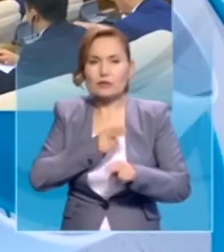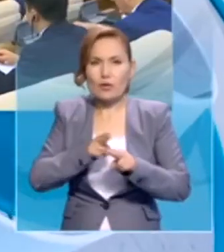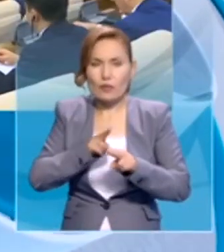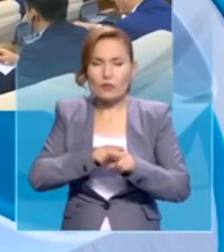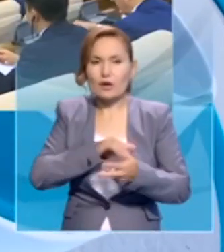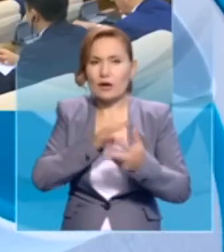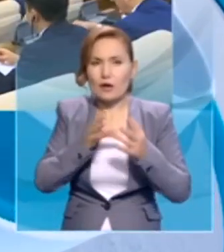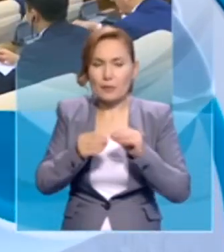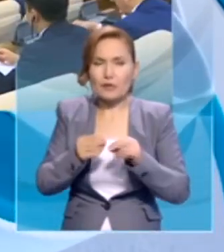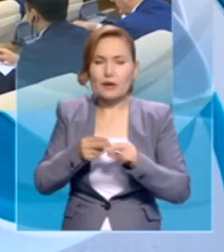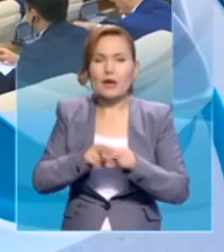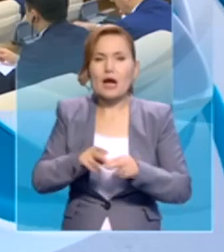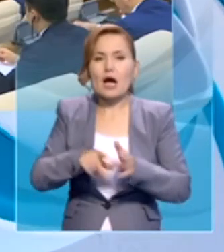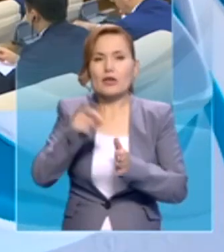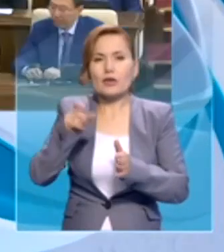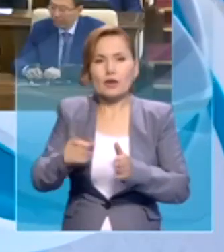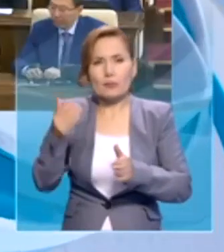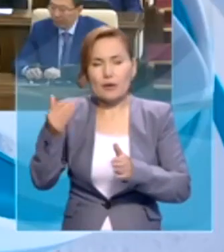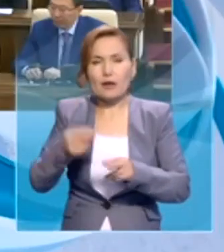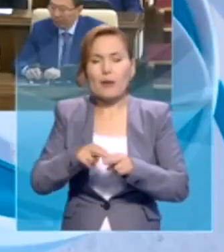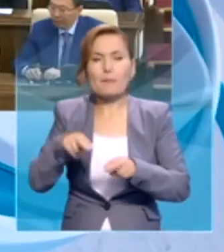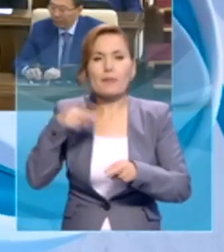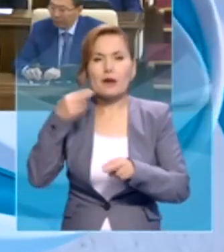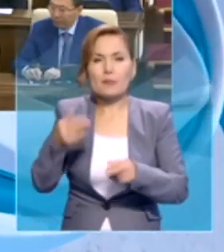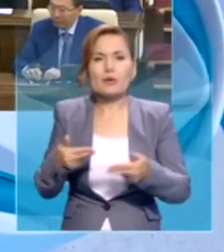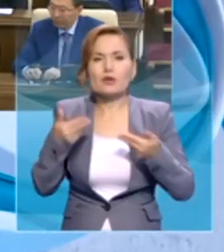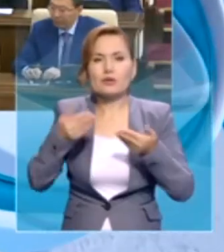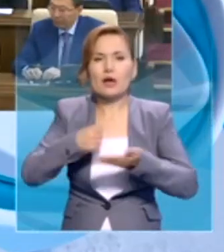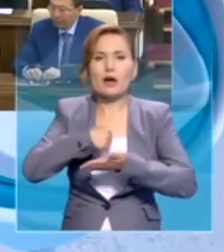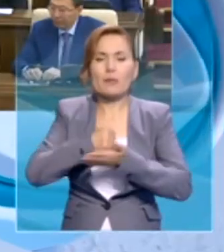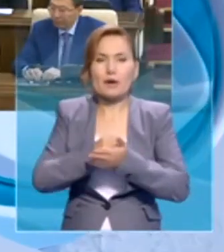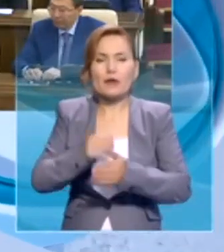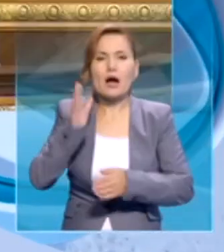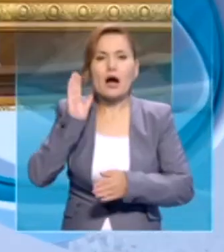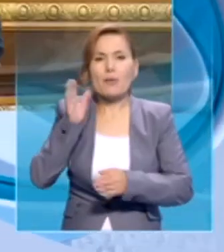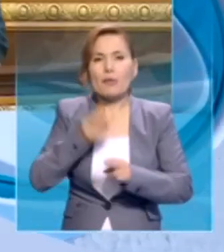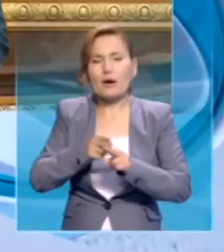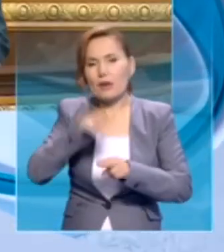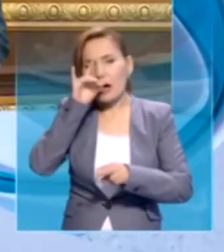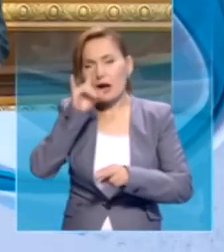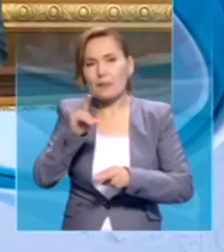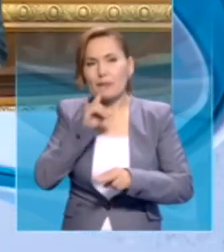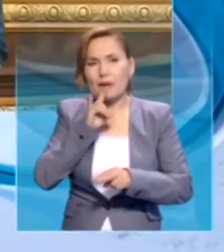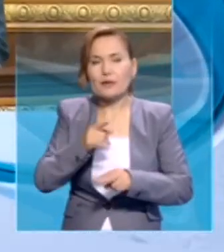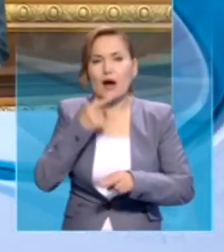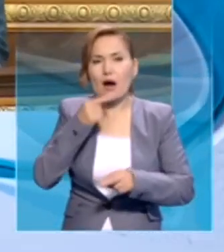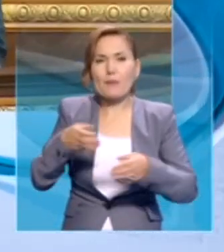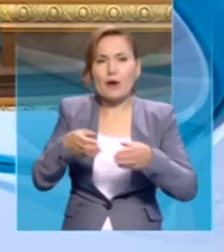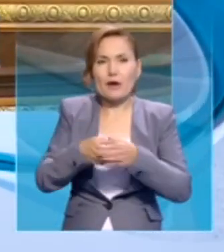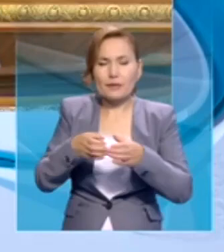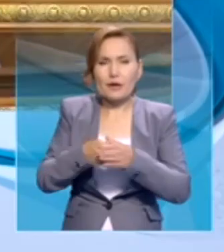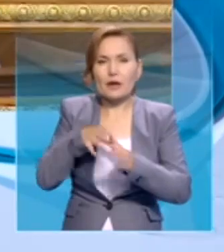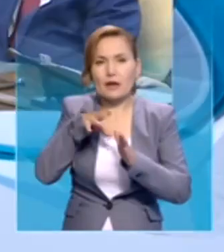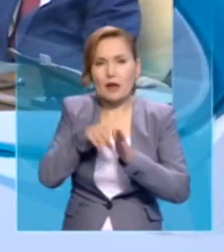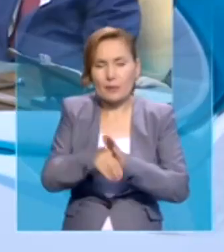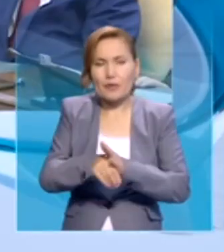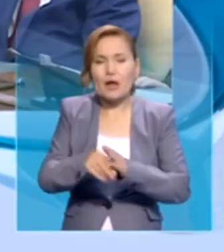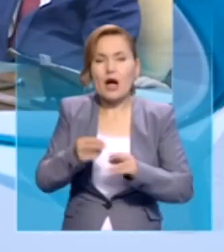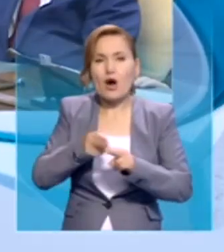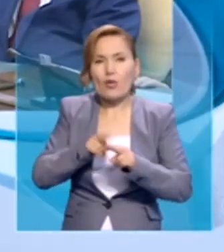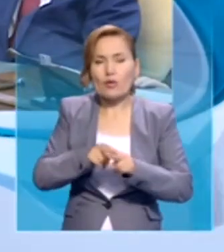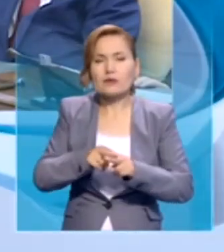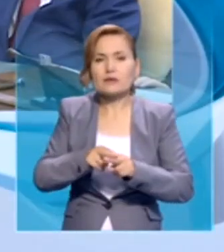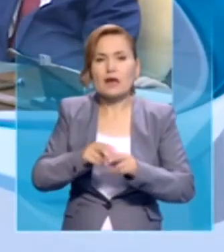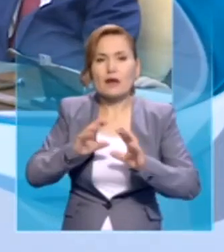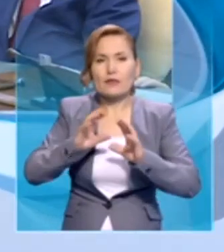палата отырысында депутаттар президент ұсынысын қабылдады. Алдағы уақытта еліміздің қарулы күштері сапынан бітімгершілік